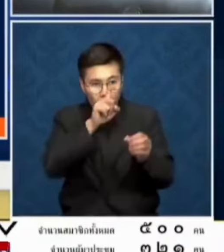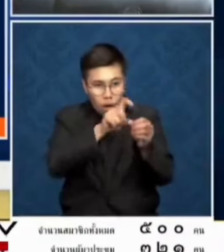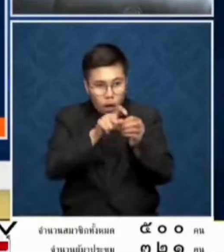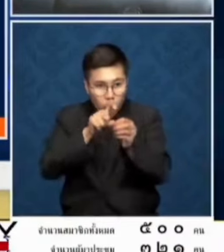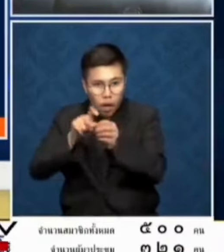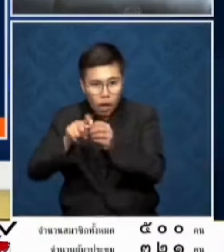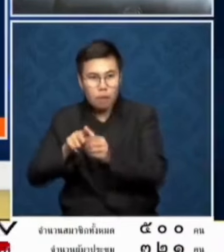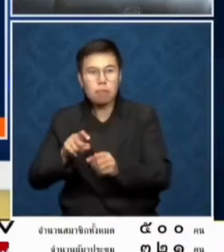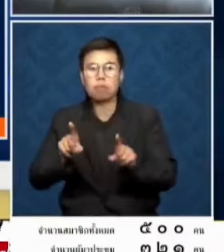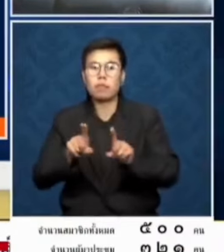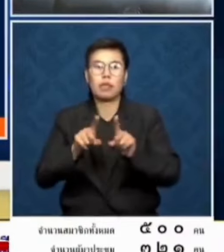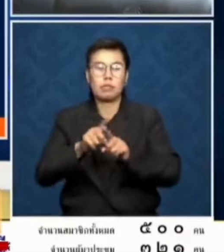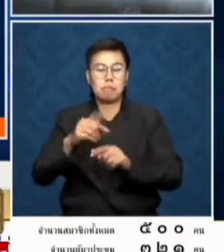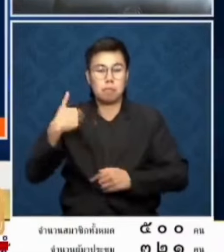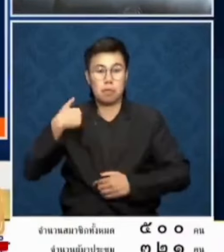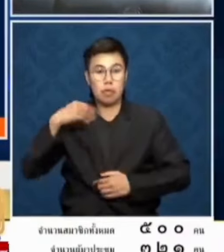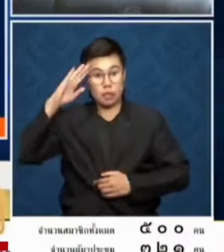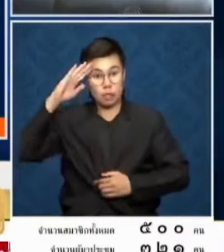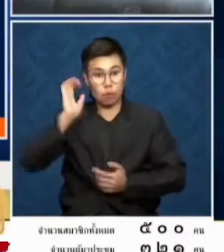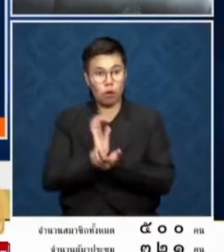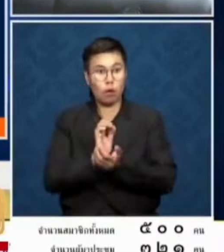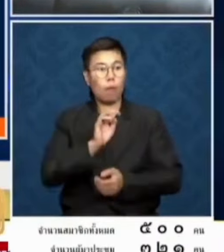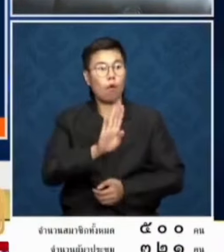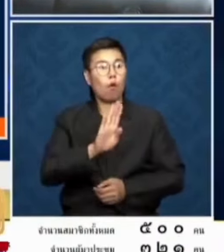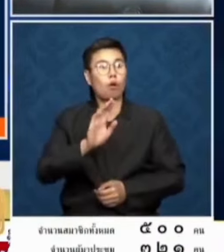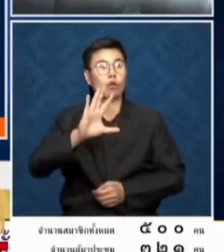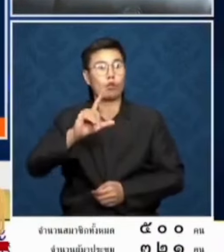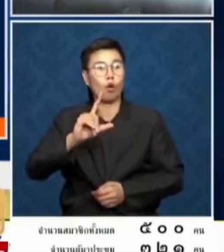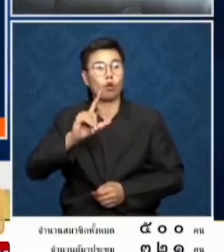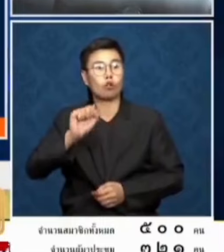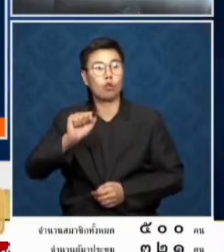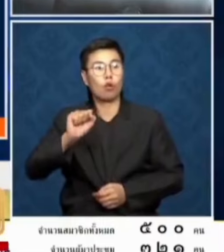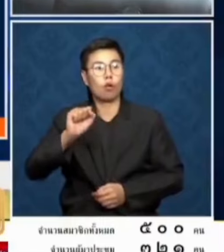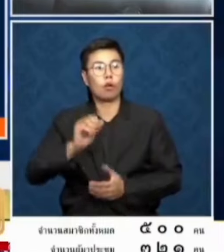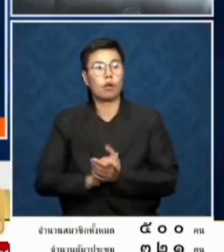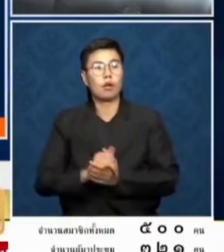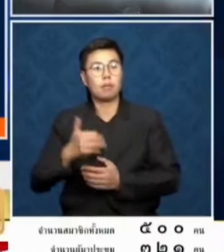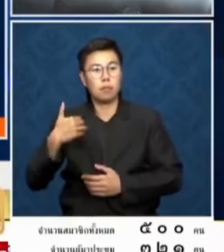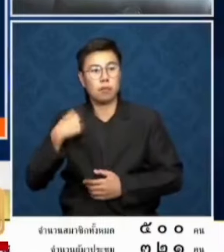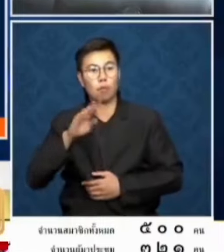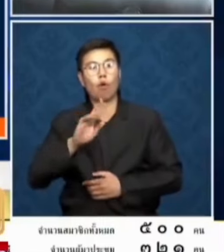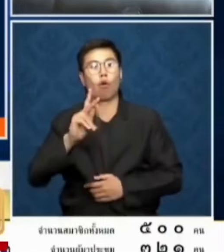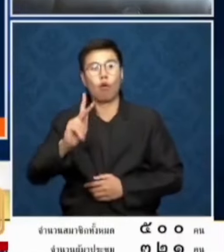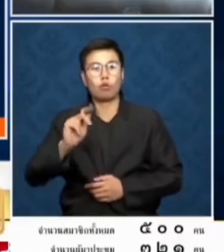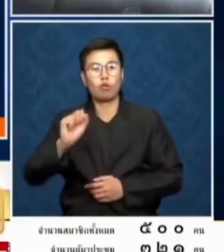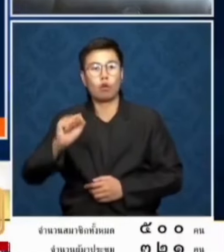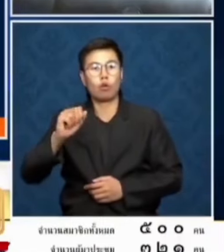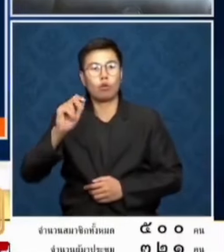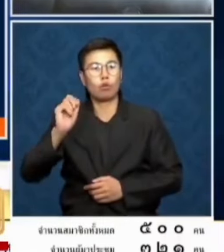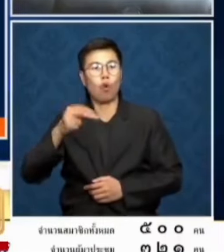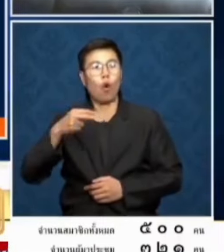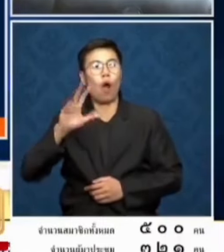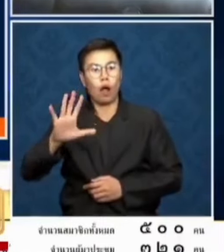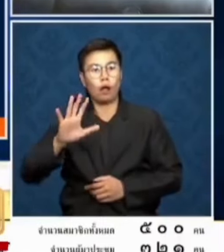เกตนะคะตำรวจไซเบอร์บช.สอท.อีกอันนึงตำรวจไซเบอร์บก.สอท.5ถัดไปค่ะ